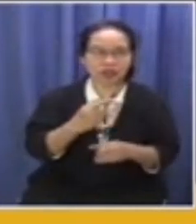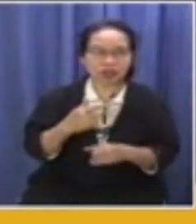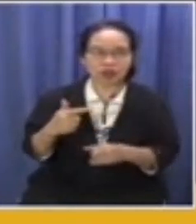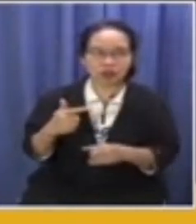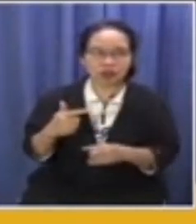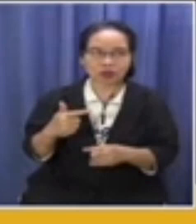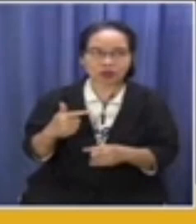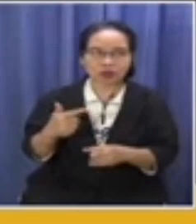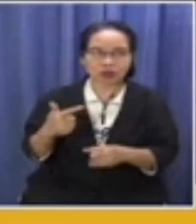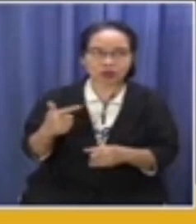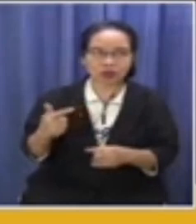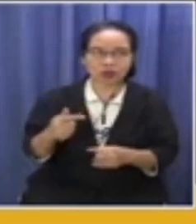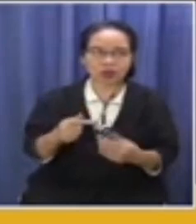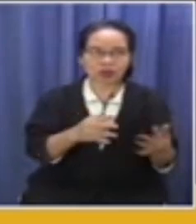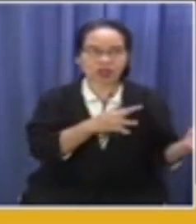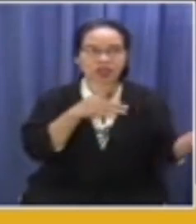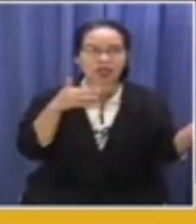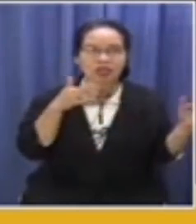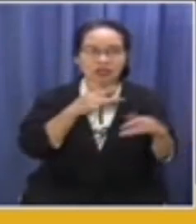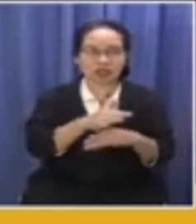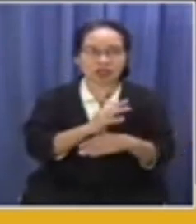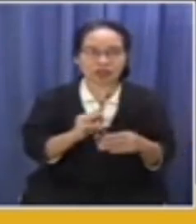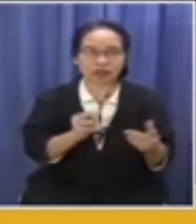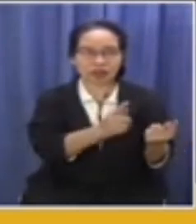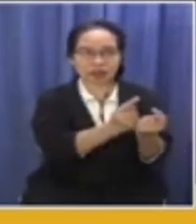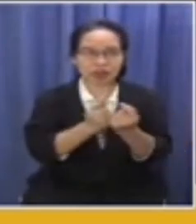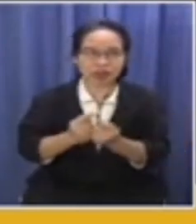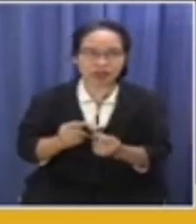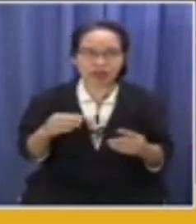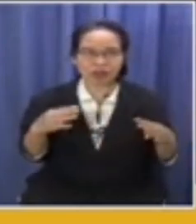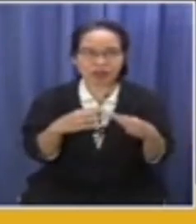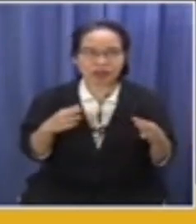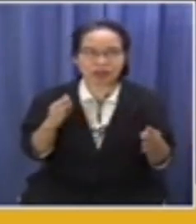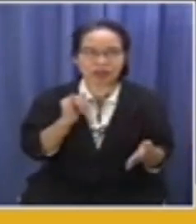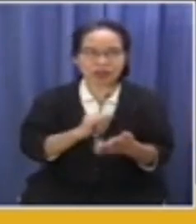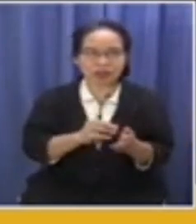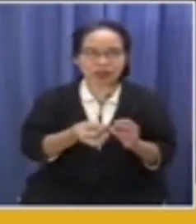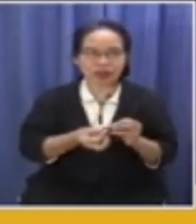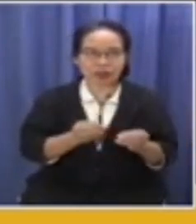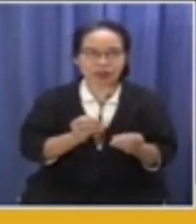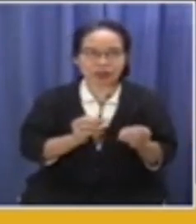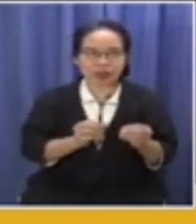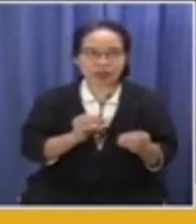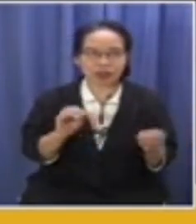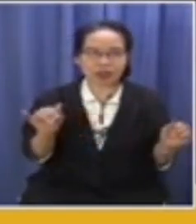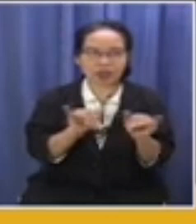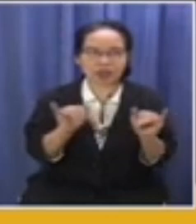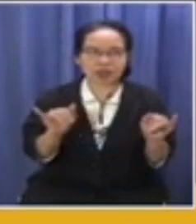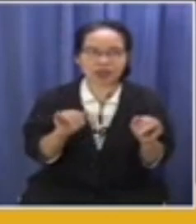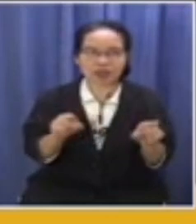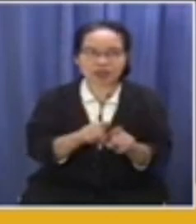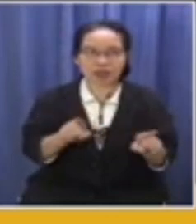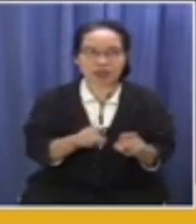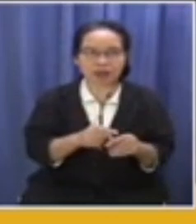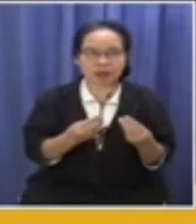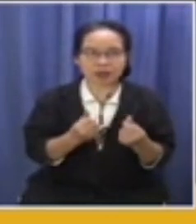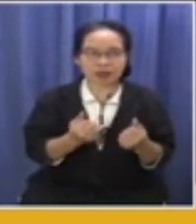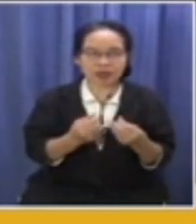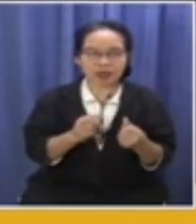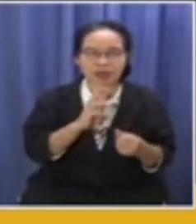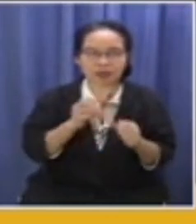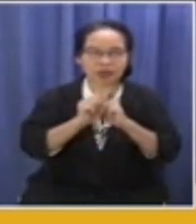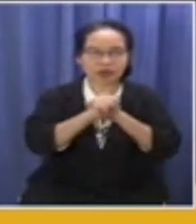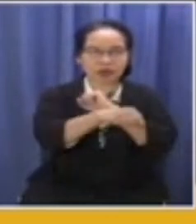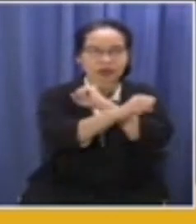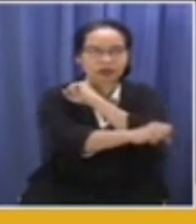magog upang tipunin sila sa pagbabaka na ang bilang nila ay gaya ng buhangin sa dagat